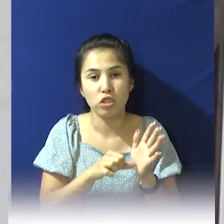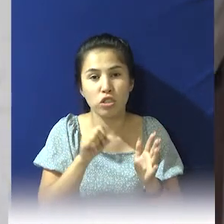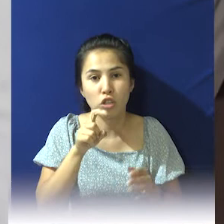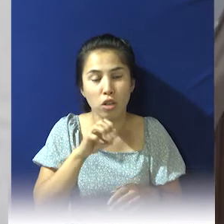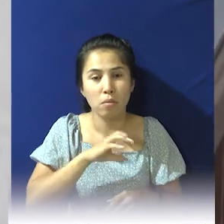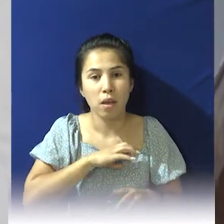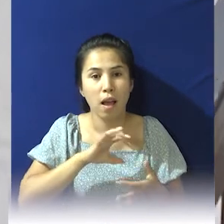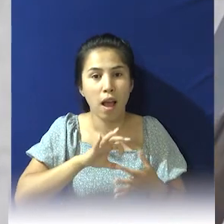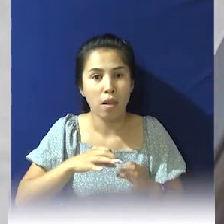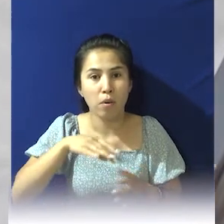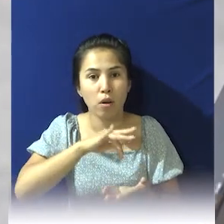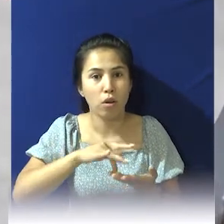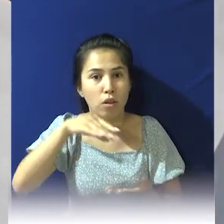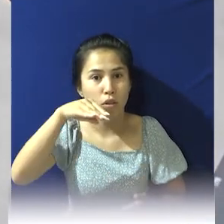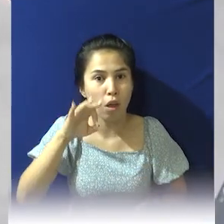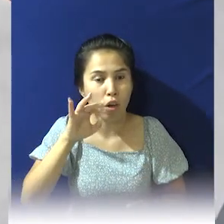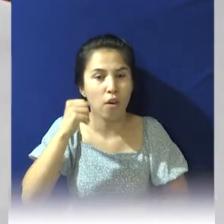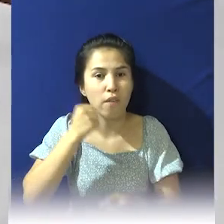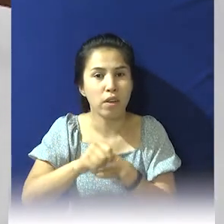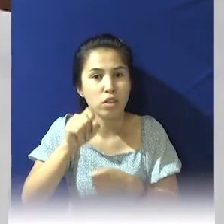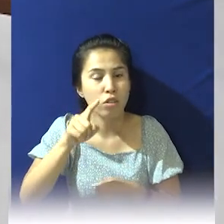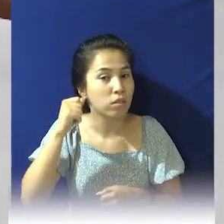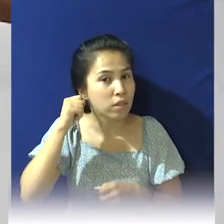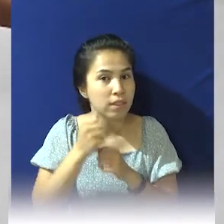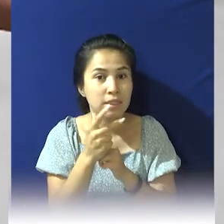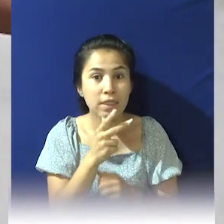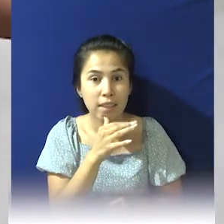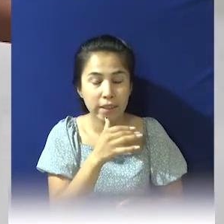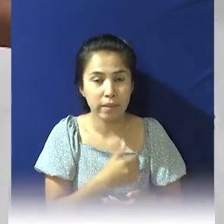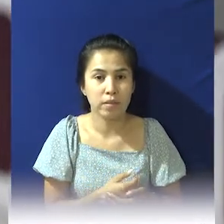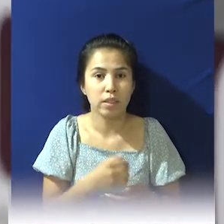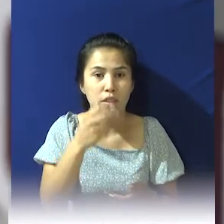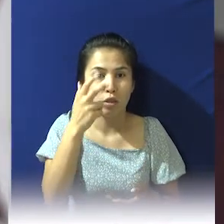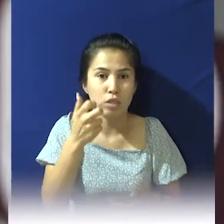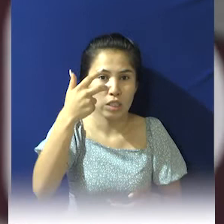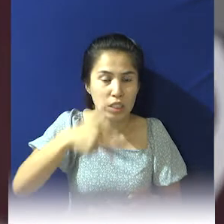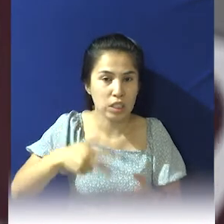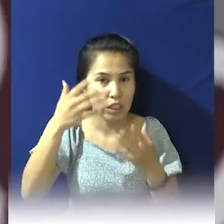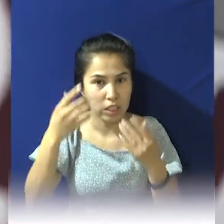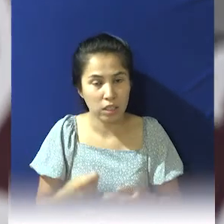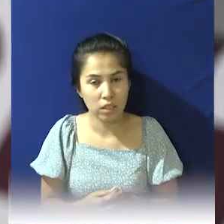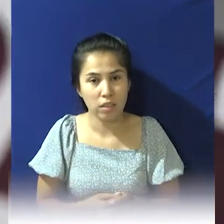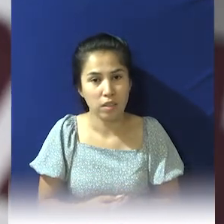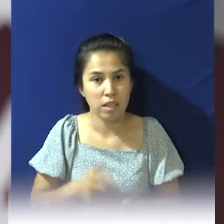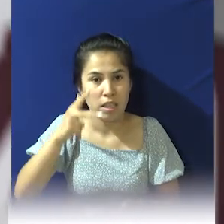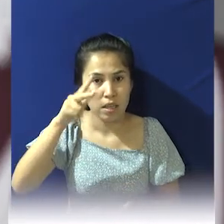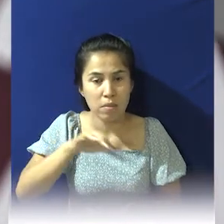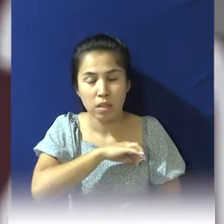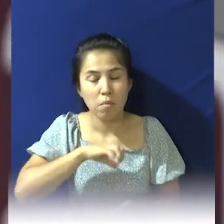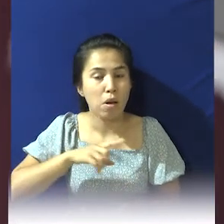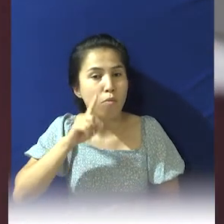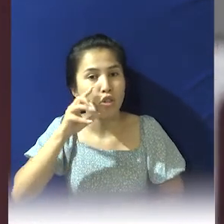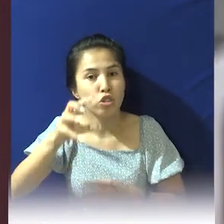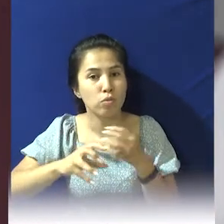принесла сборной Японии 6-ю золотую медаль на Олимпиаде в Токио. Она выиграла золото в возрасте 13 лет и 330 дней,